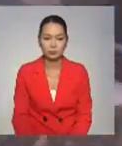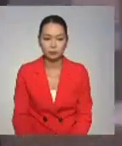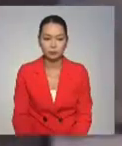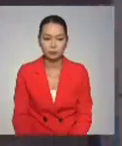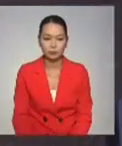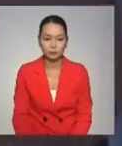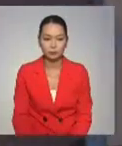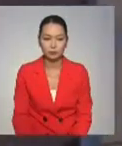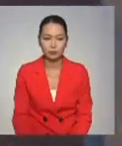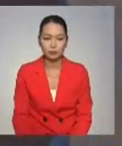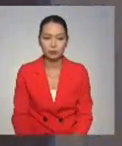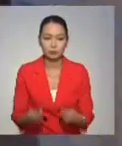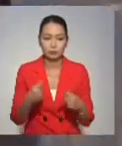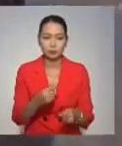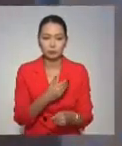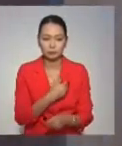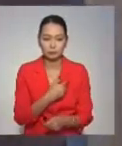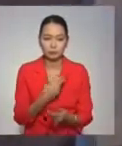Сатай не барсын ба не? Я...